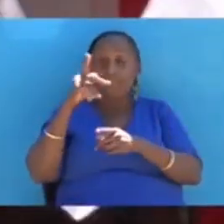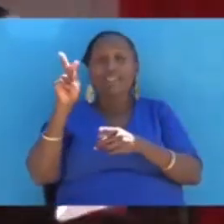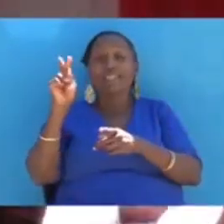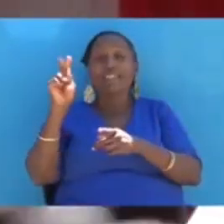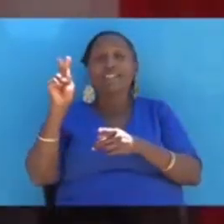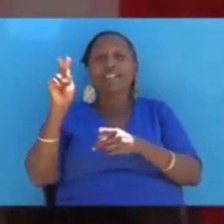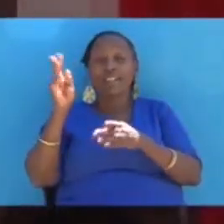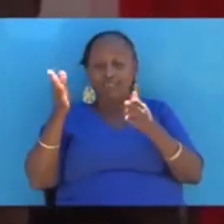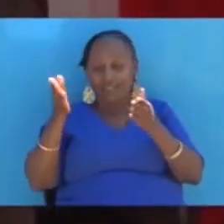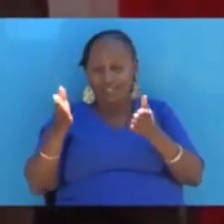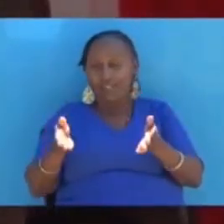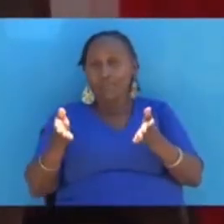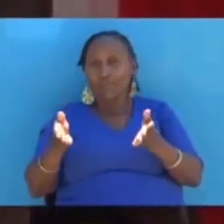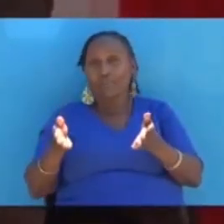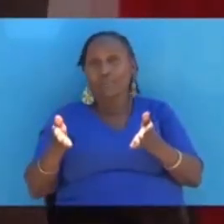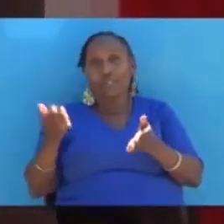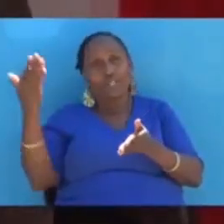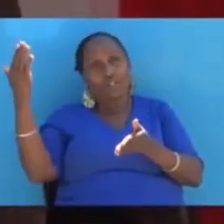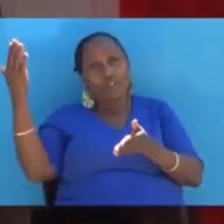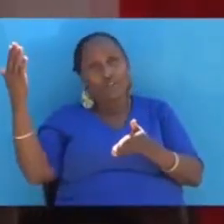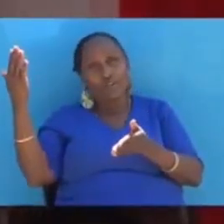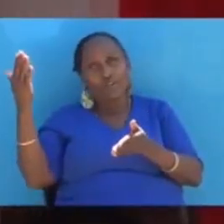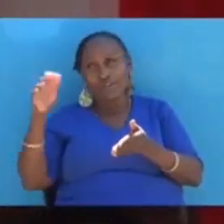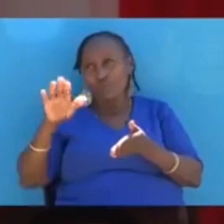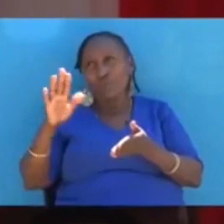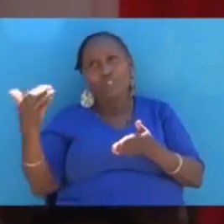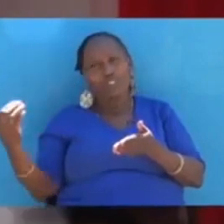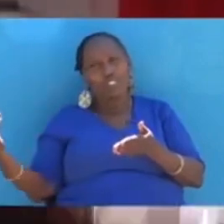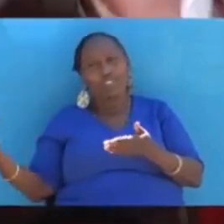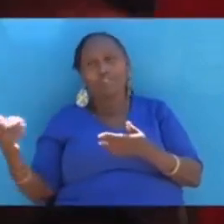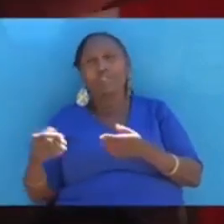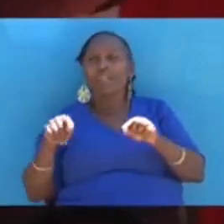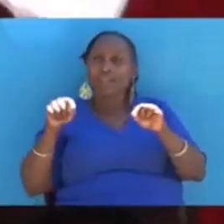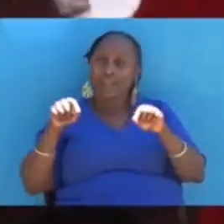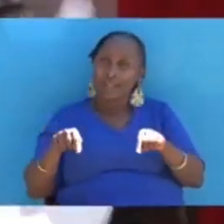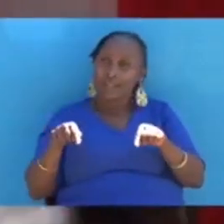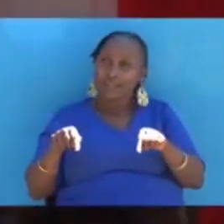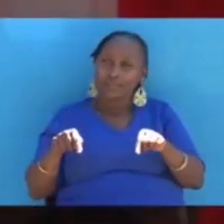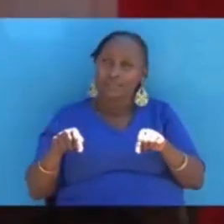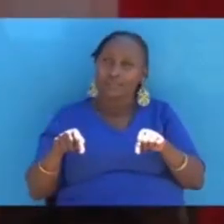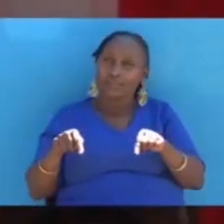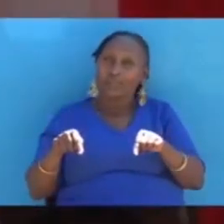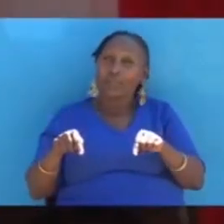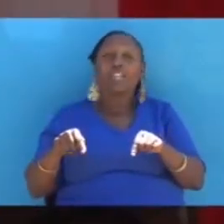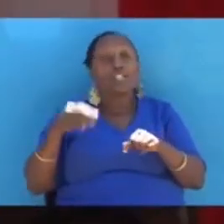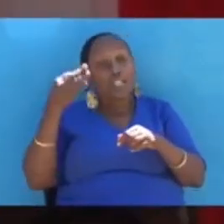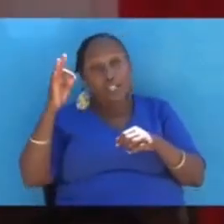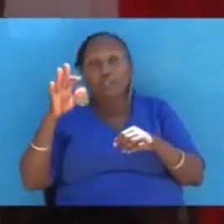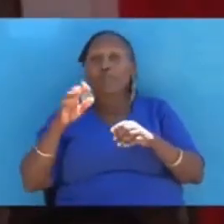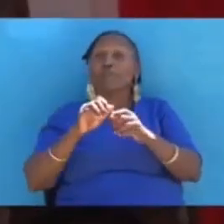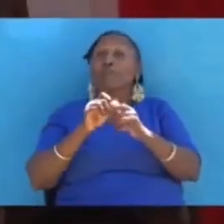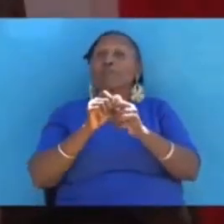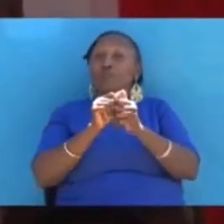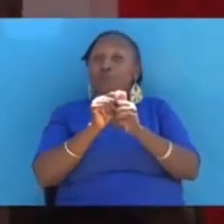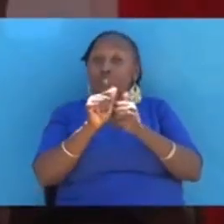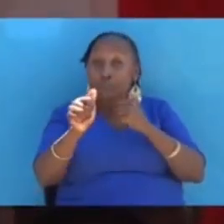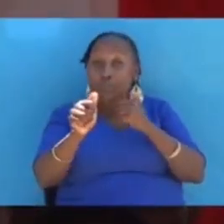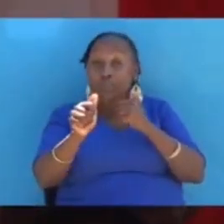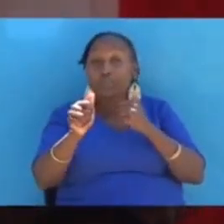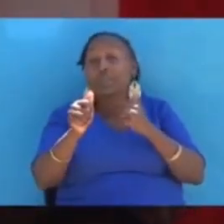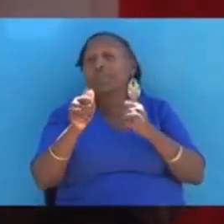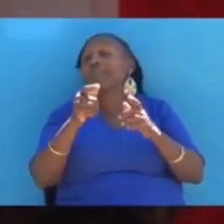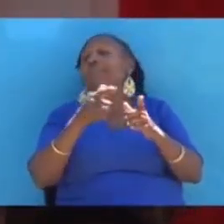katika Mara iko mkononi ya mtoto wenu. Sasa mambo ya utalii ikiharibika, Mara kukikosa